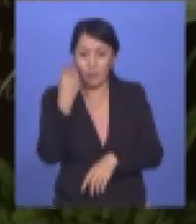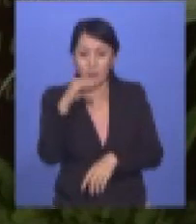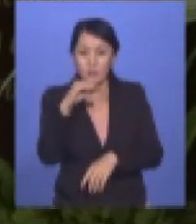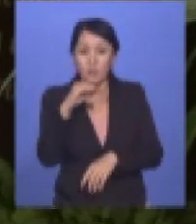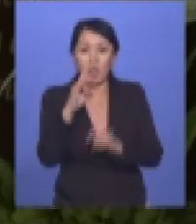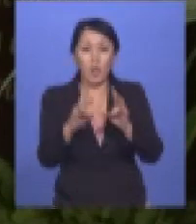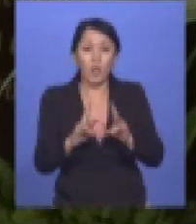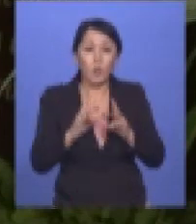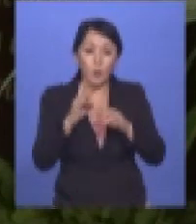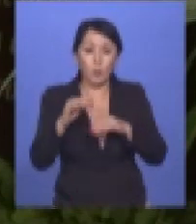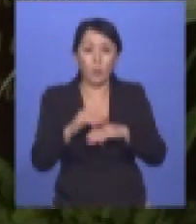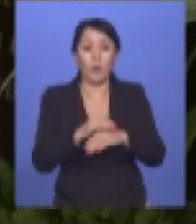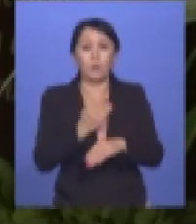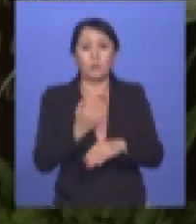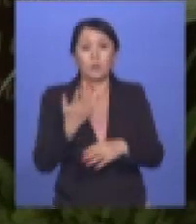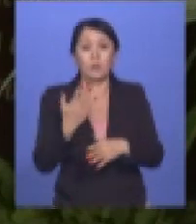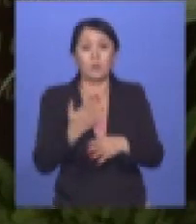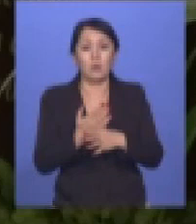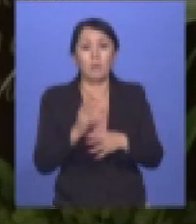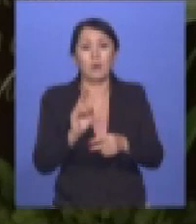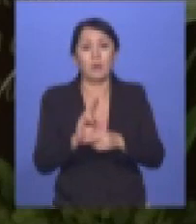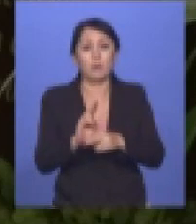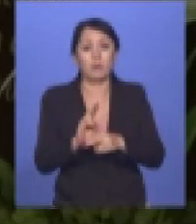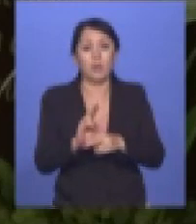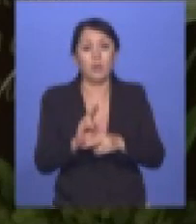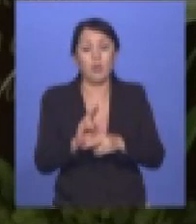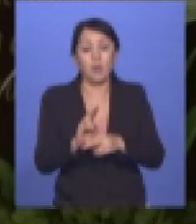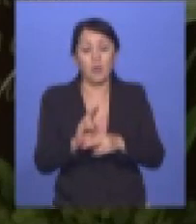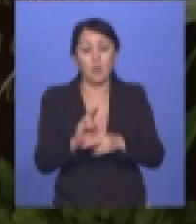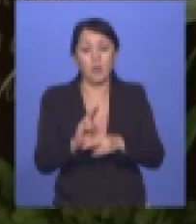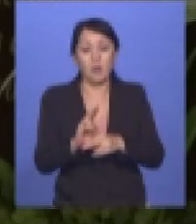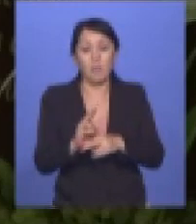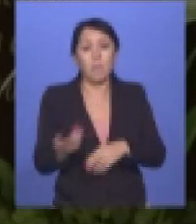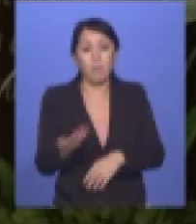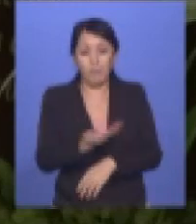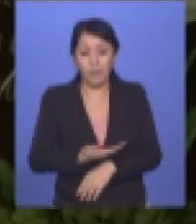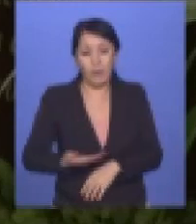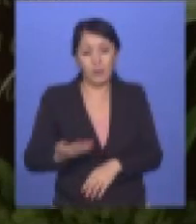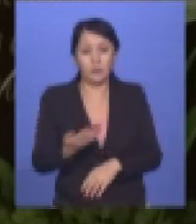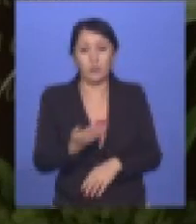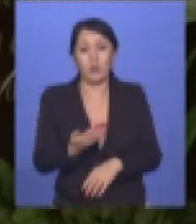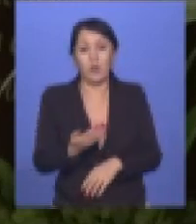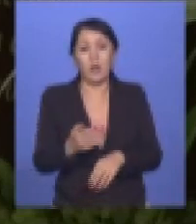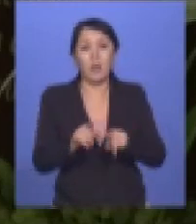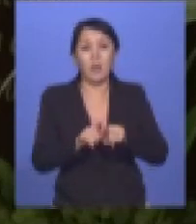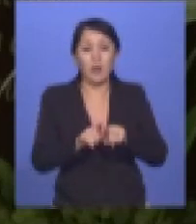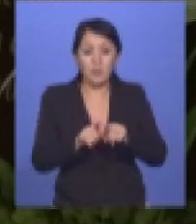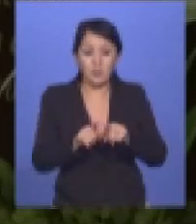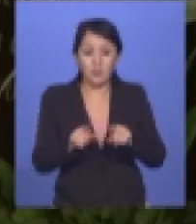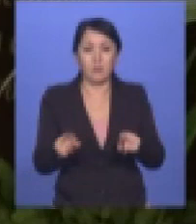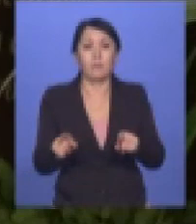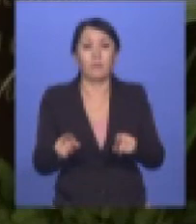сияқты құндылықтар, дағдыларды қалыптастыру. Осы жағынан бүгінгі осы шара